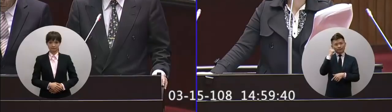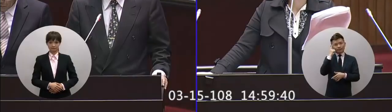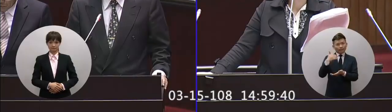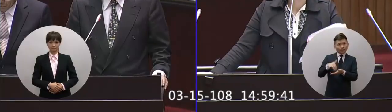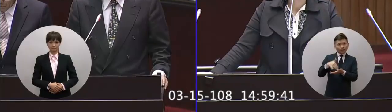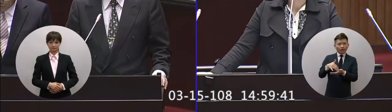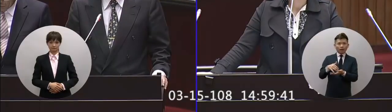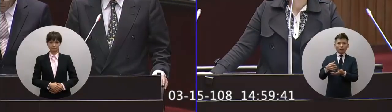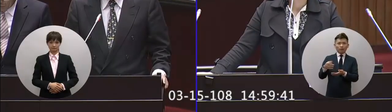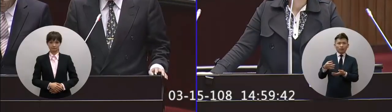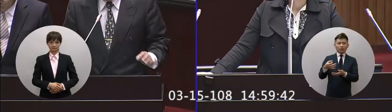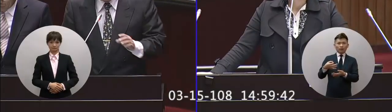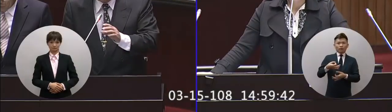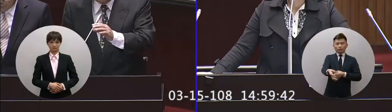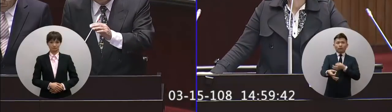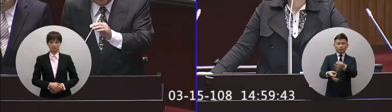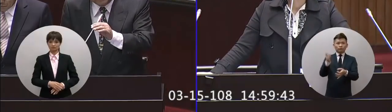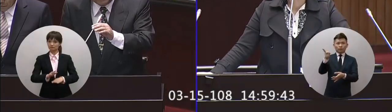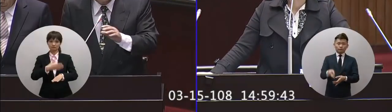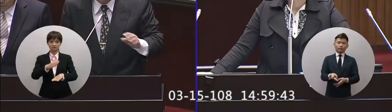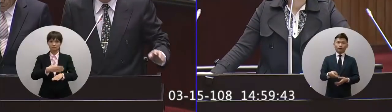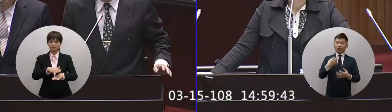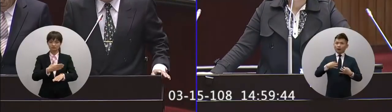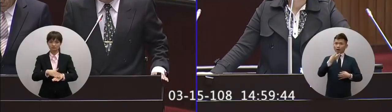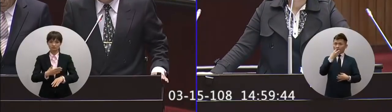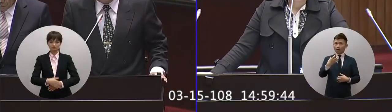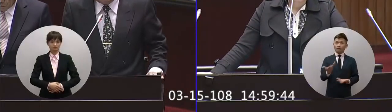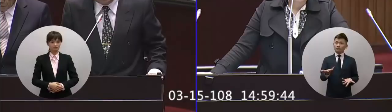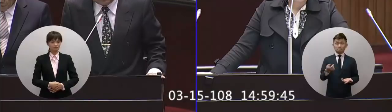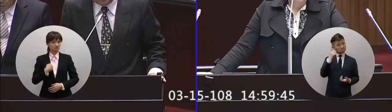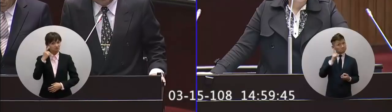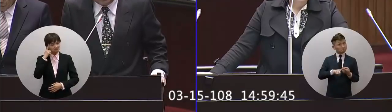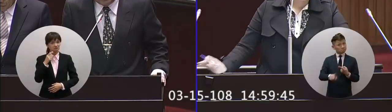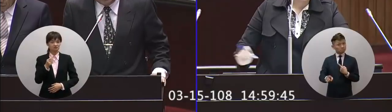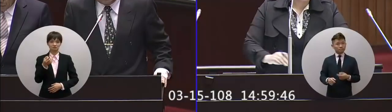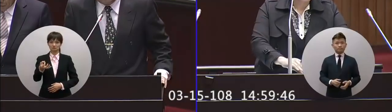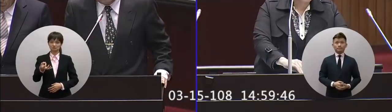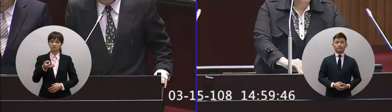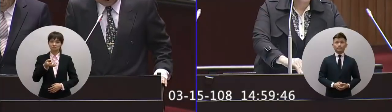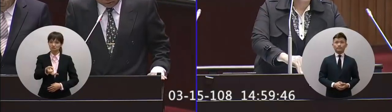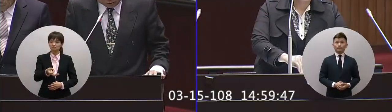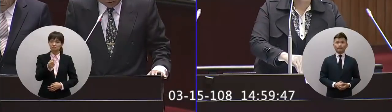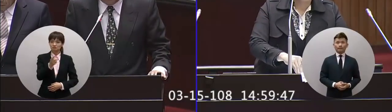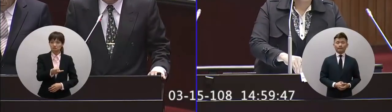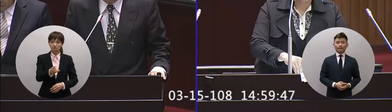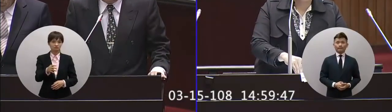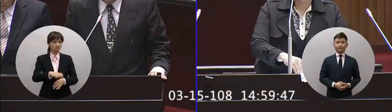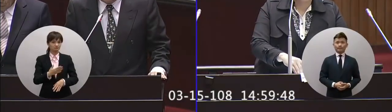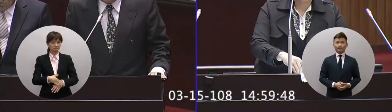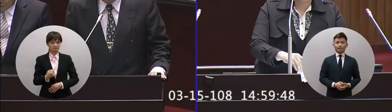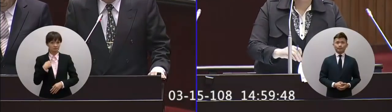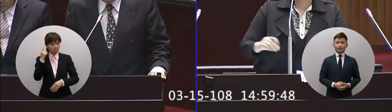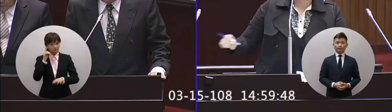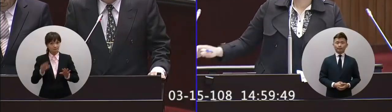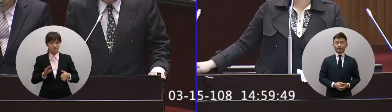得是重复收费。 您 清楚这个问题吗？ 我想没有重复收费的问题，因为现在从趸购费率里